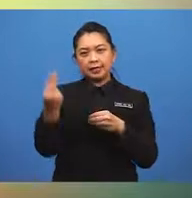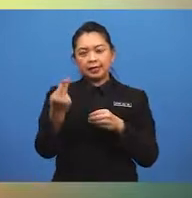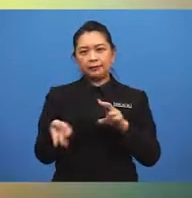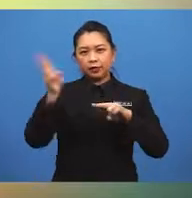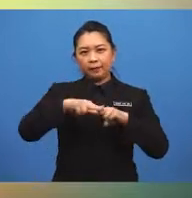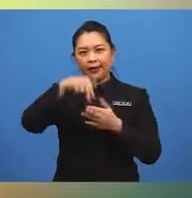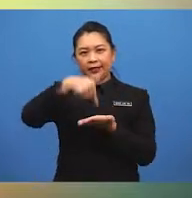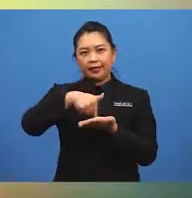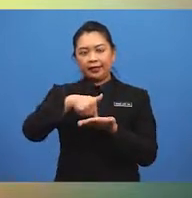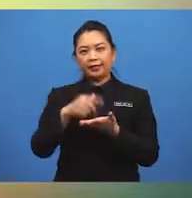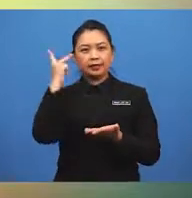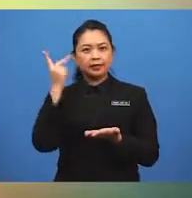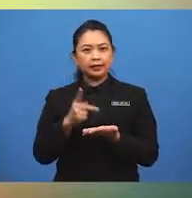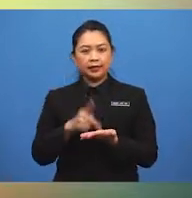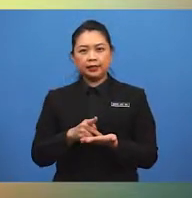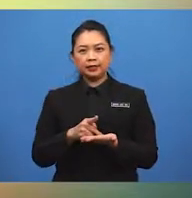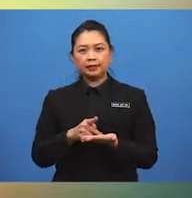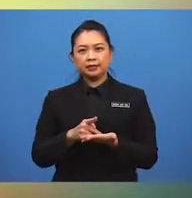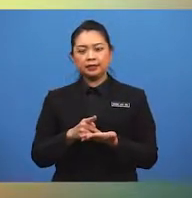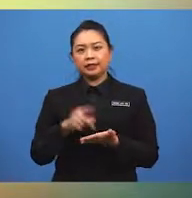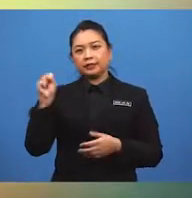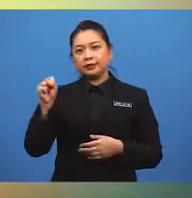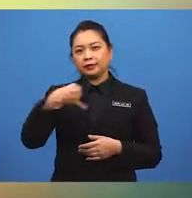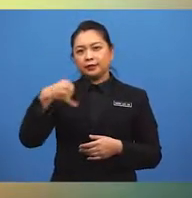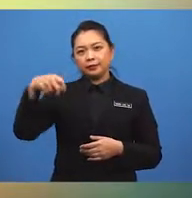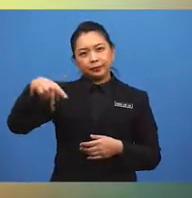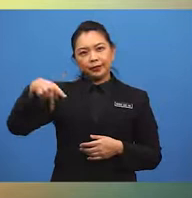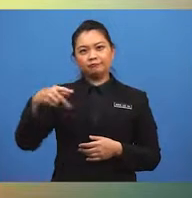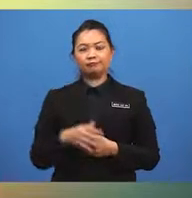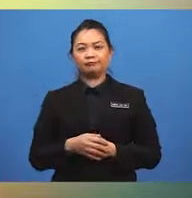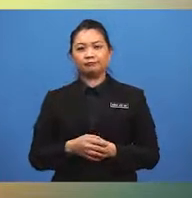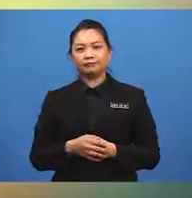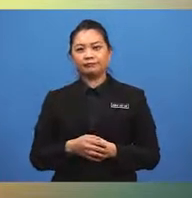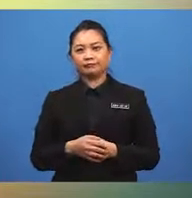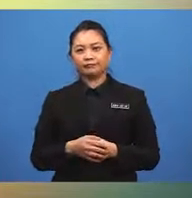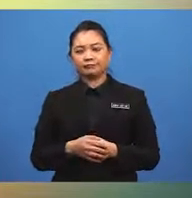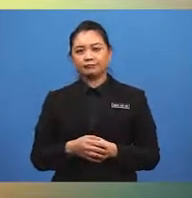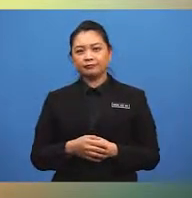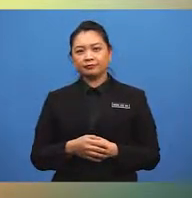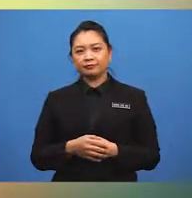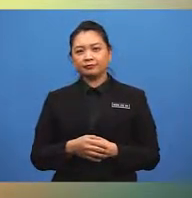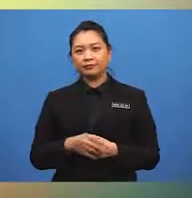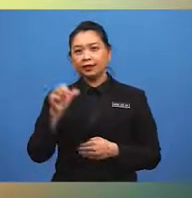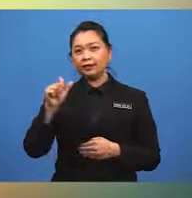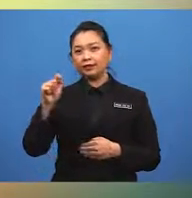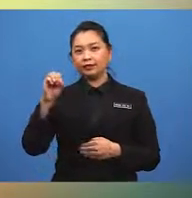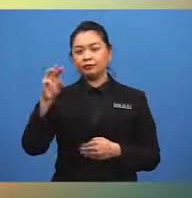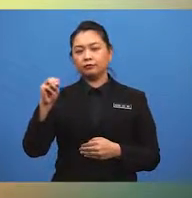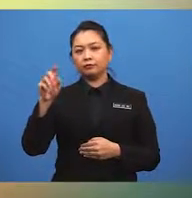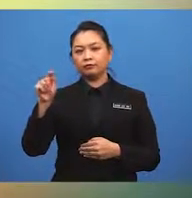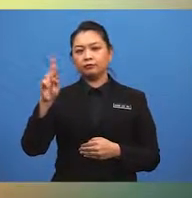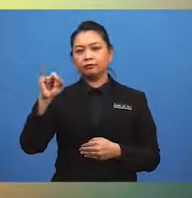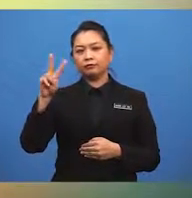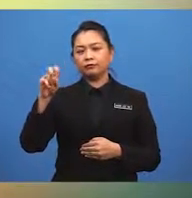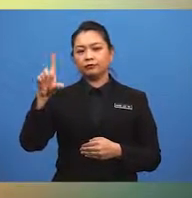pendopan ini dikenali sebagai semikonduktor jenis P. Atom trivalen merupakan